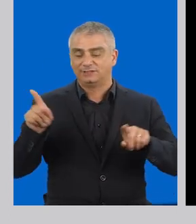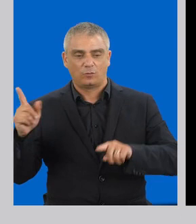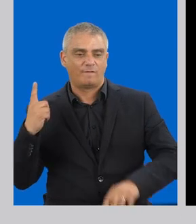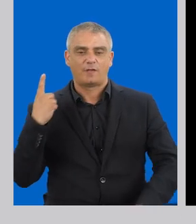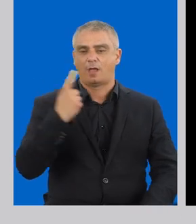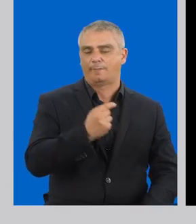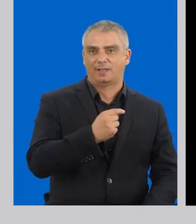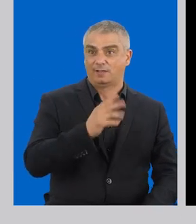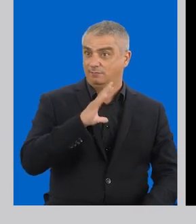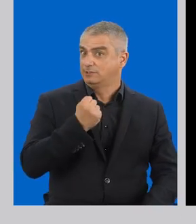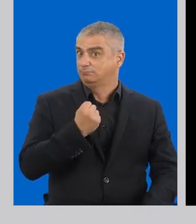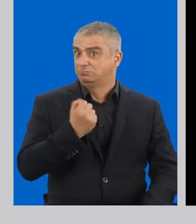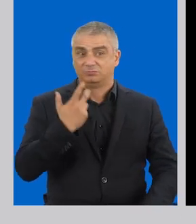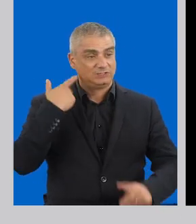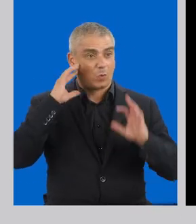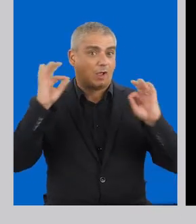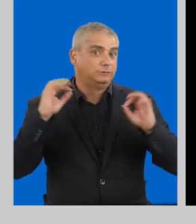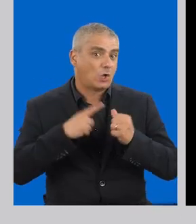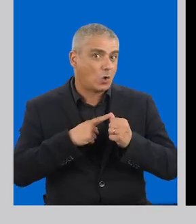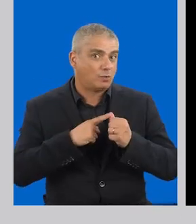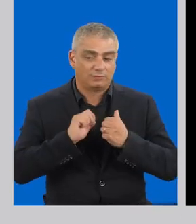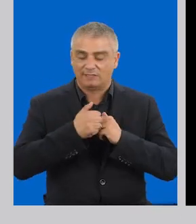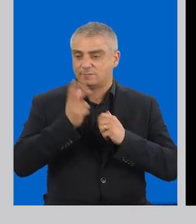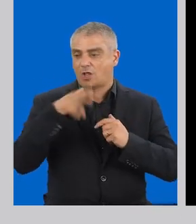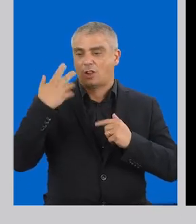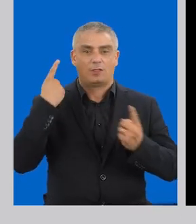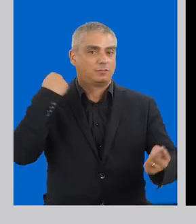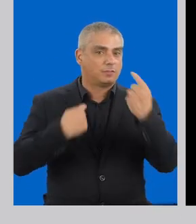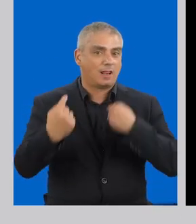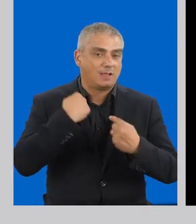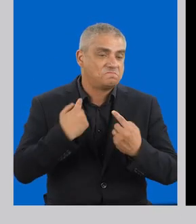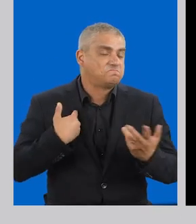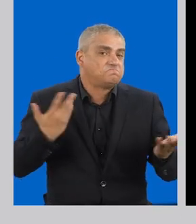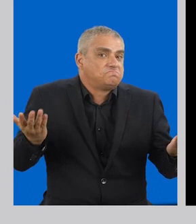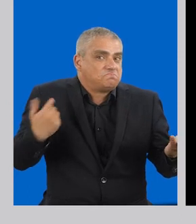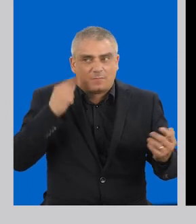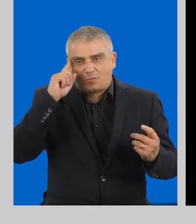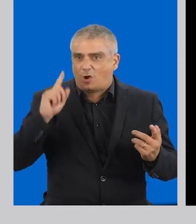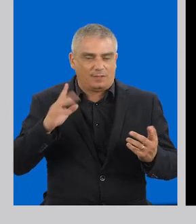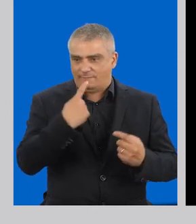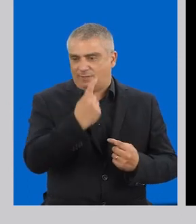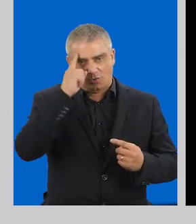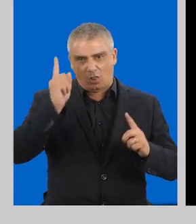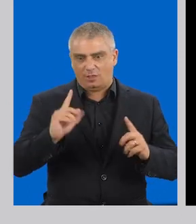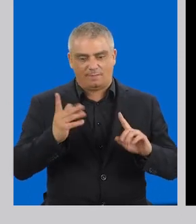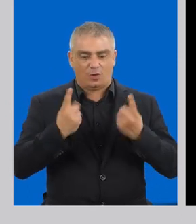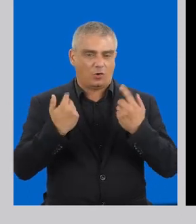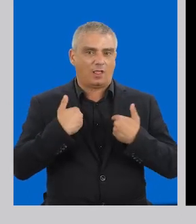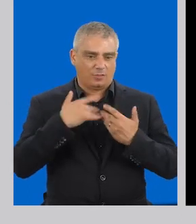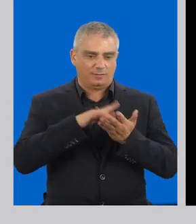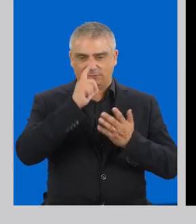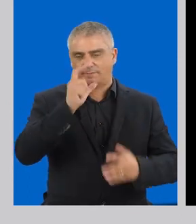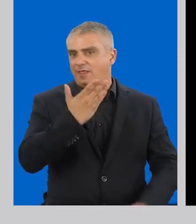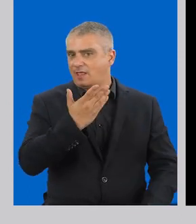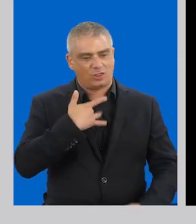התעופה הביתה האם יהיו זקות האם יכולים להיות טילים ואנחנו לא יודעים מה קורה פה וגם היא לא יודעת מה קורה פה כי אנחנו